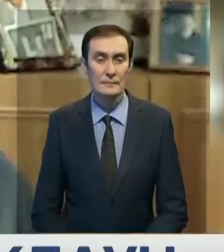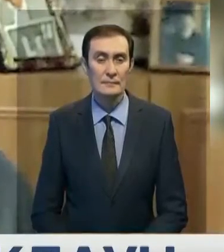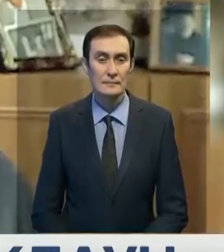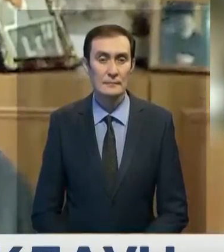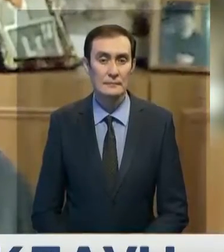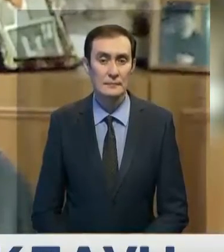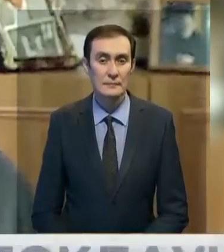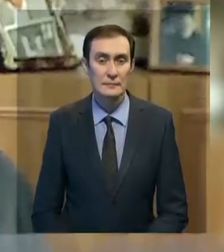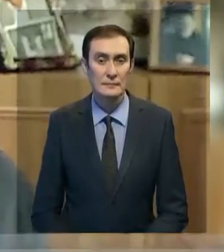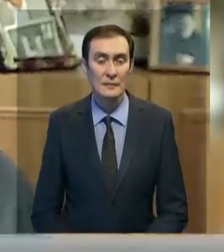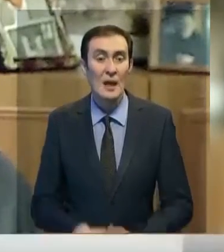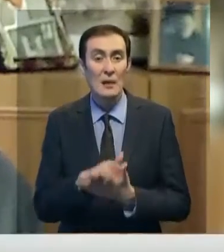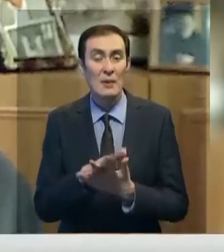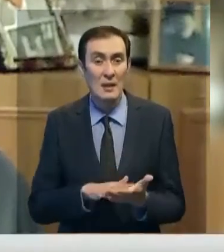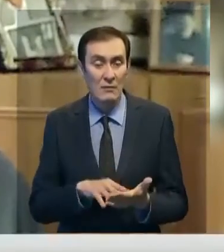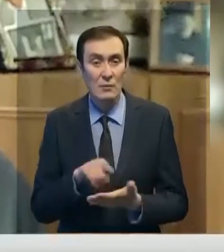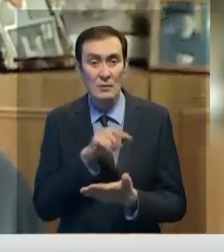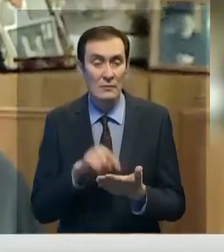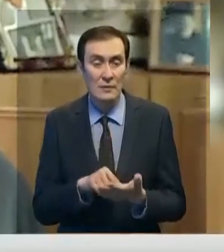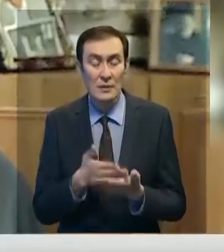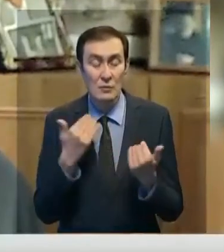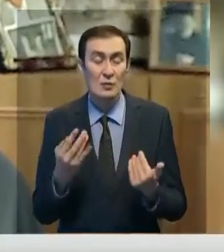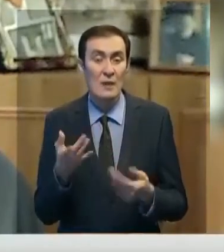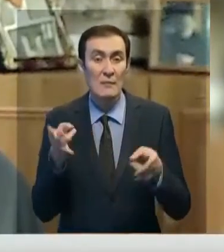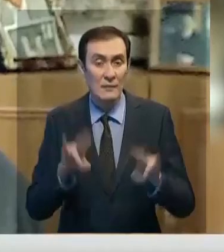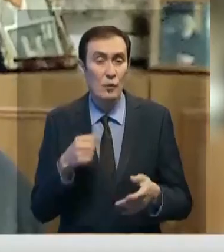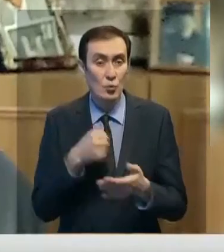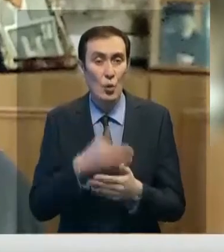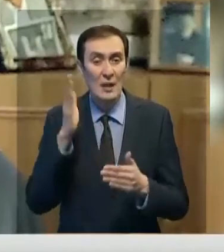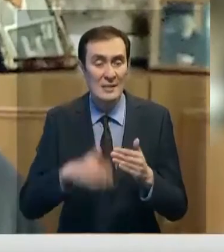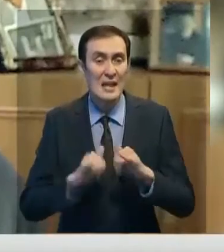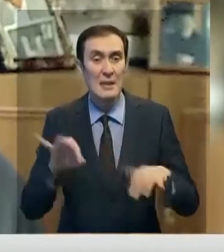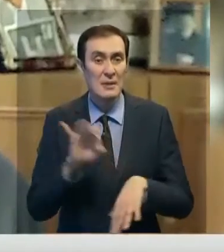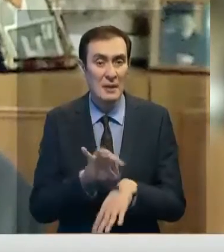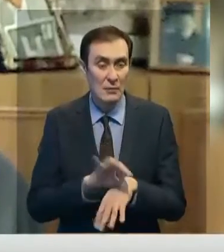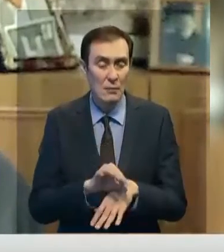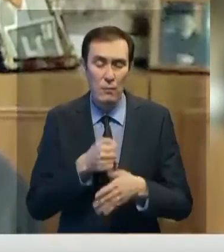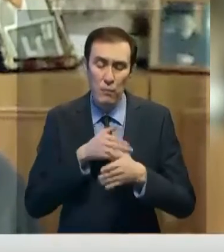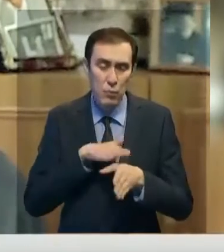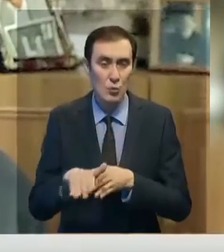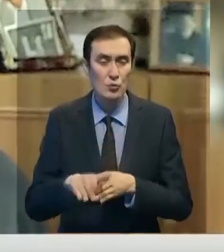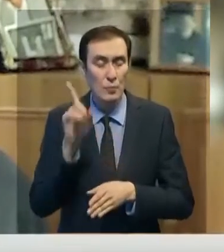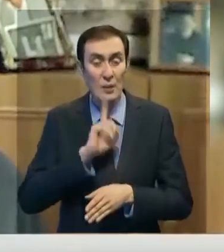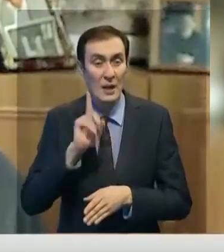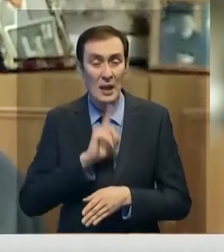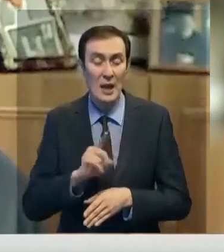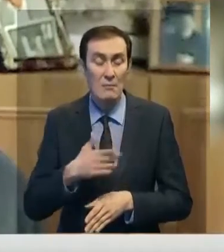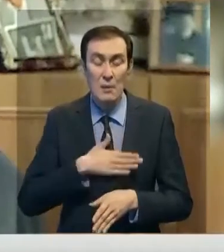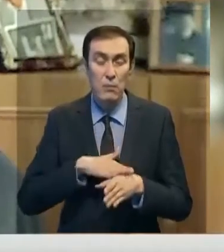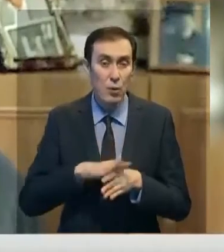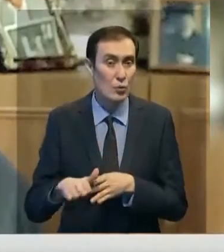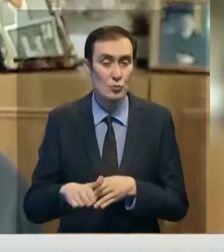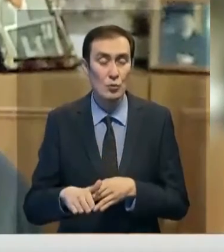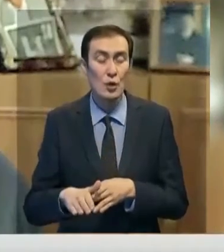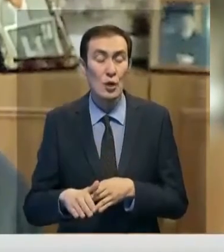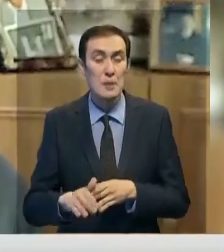Продлевать локдаун нет, смысла нет, надо оставлять QR-коды, надо оставлять их до конца эпидемии, до упора, то есть вот до тех пор, пока мы полностью не